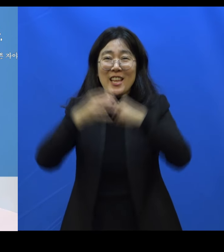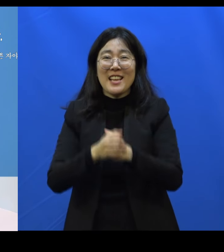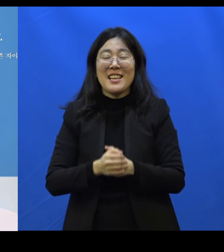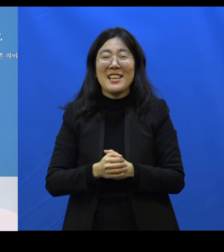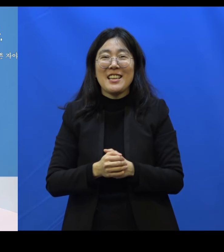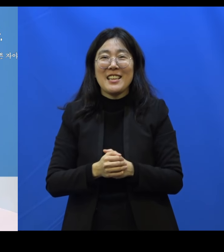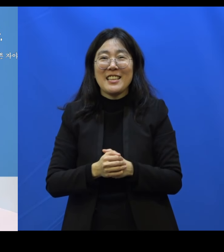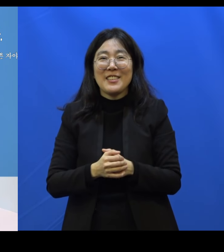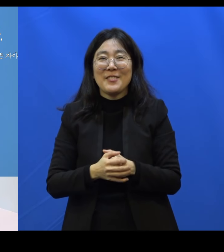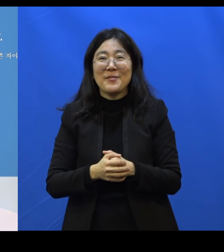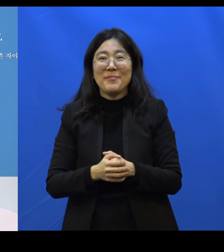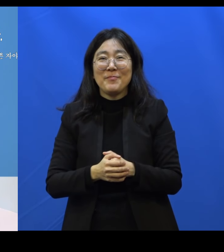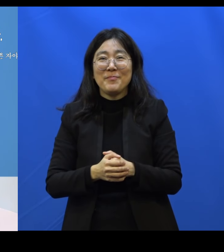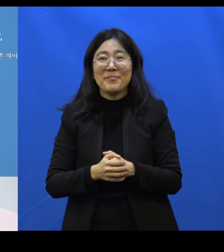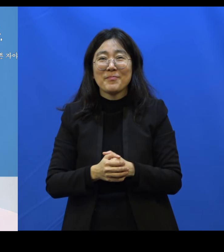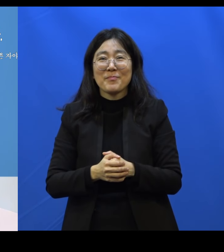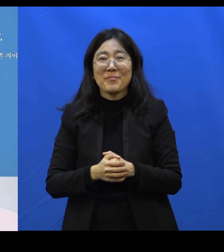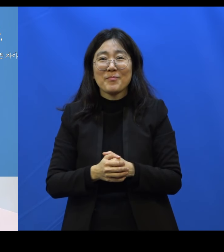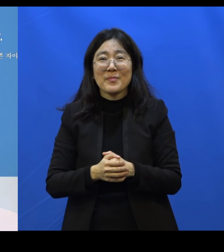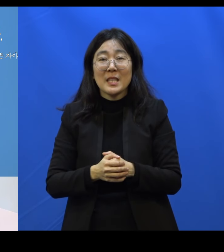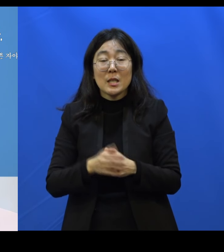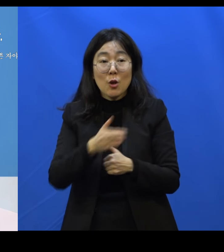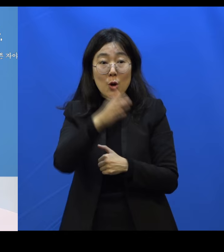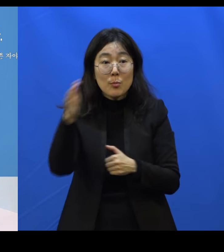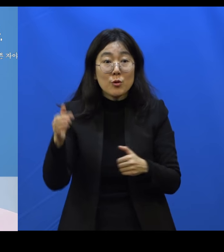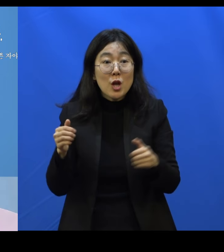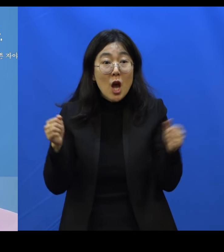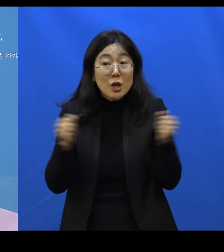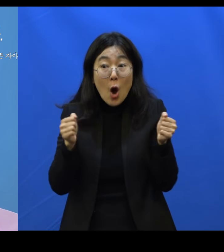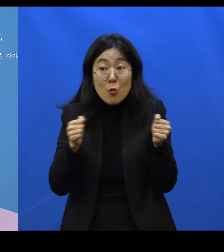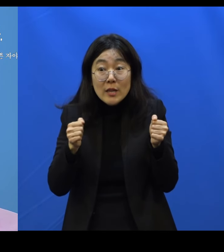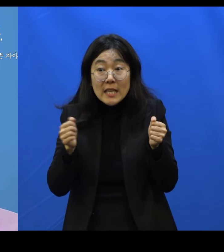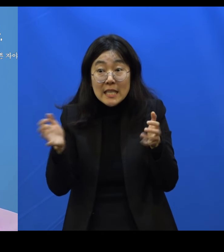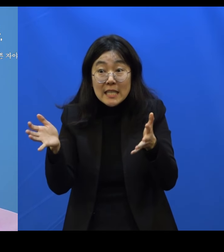여러분 놀라운 말씀 아닙니까? 그동안 겨울을 통과했다는 얘기예요.